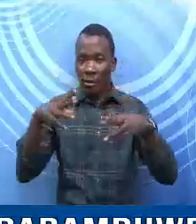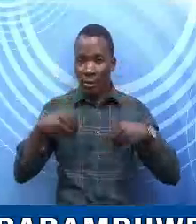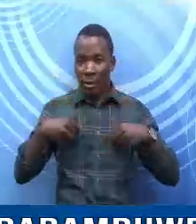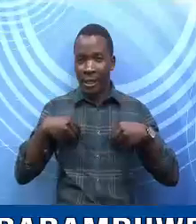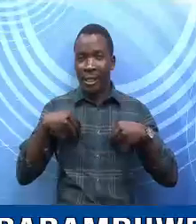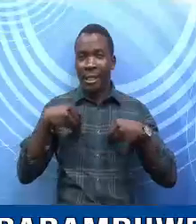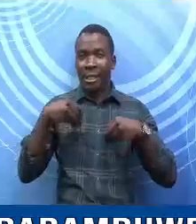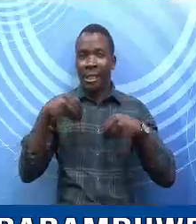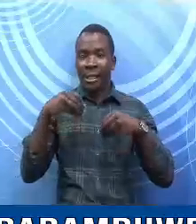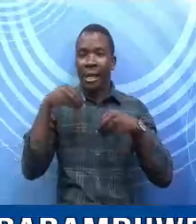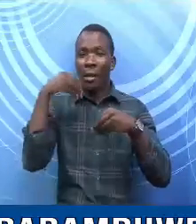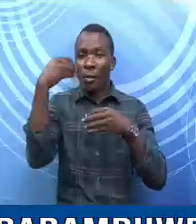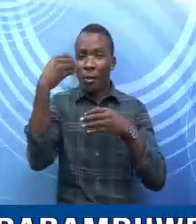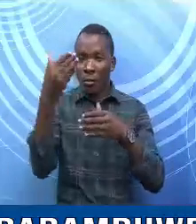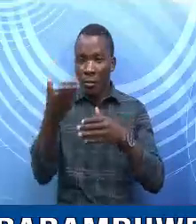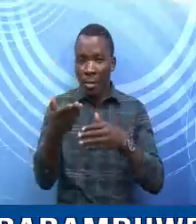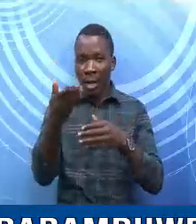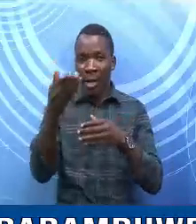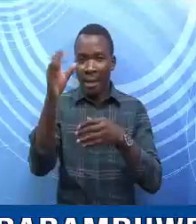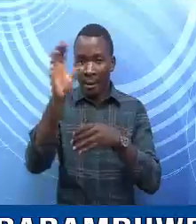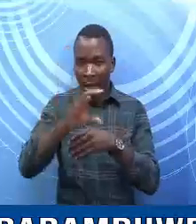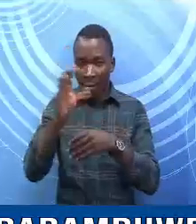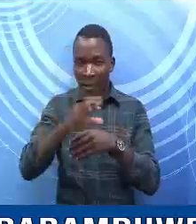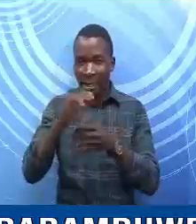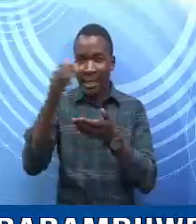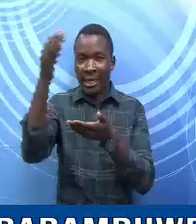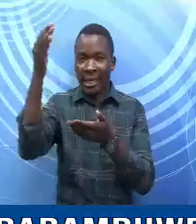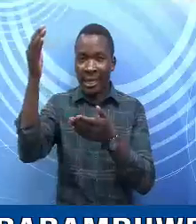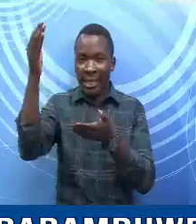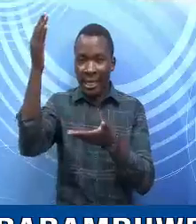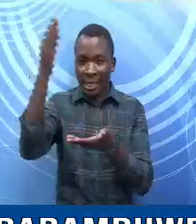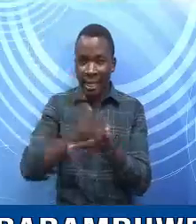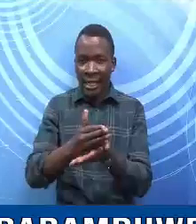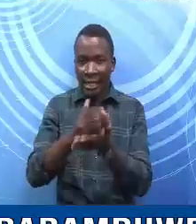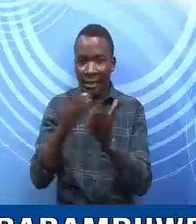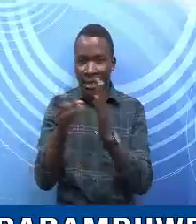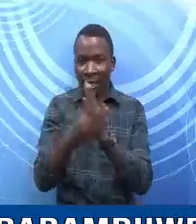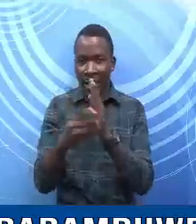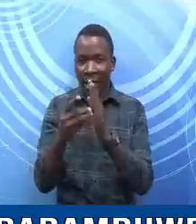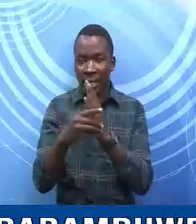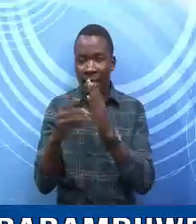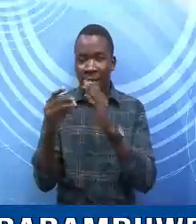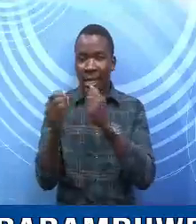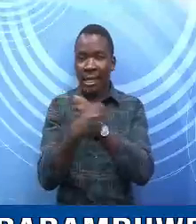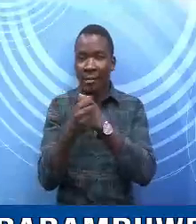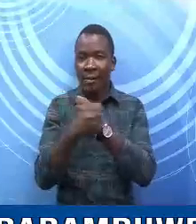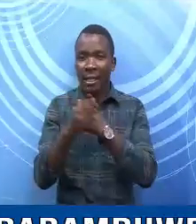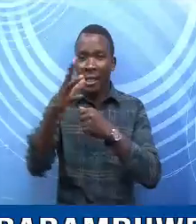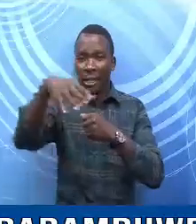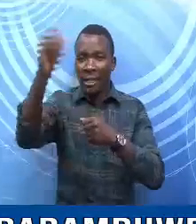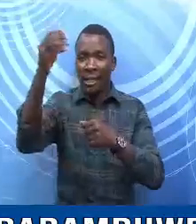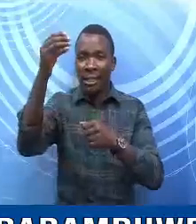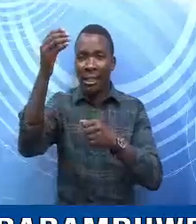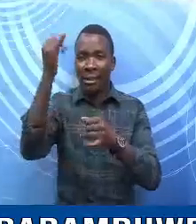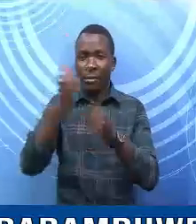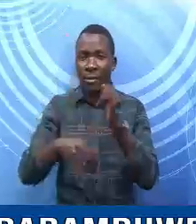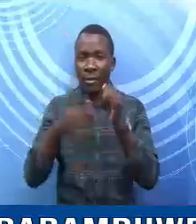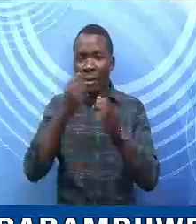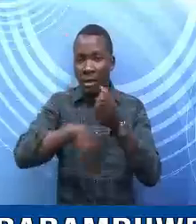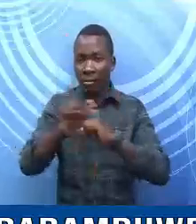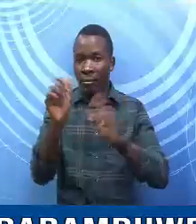Engineers Company. Nyuma ngo iyi sosiyete yaje guhagarikwa n'akarere ka Rubavu ikagenda idasoje imirimo yo kubaka iyi farumasi y'akarere.